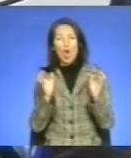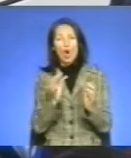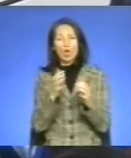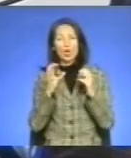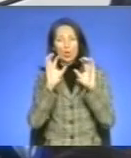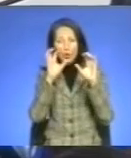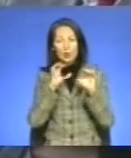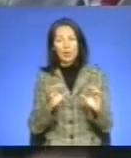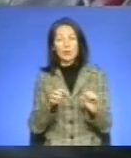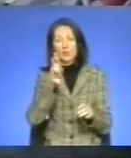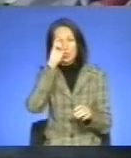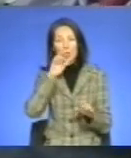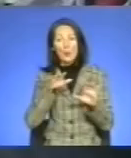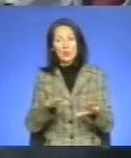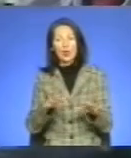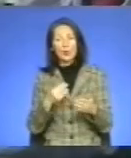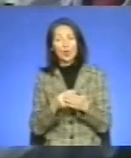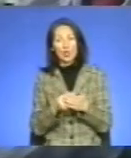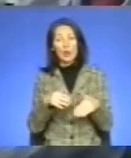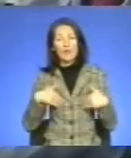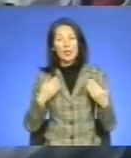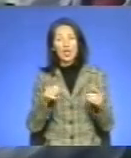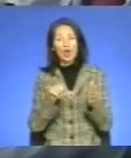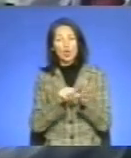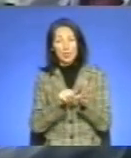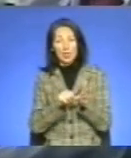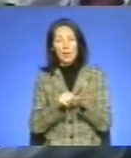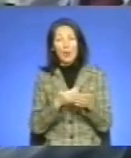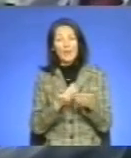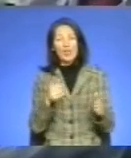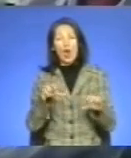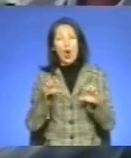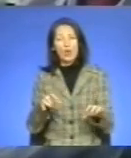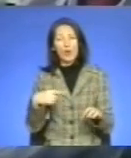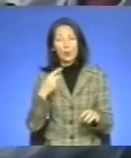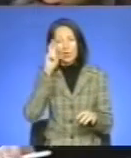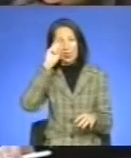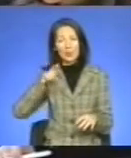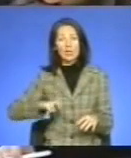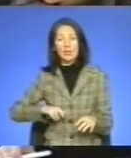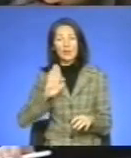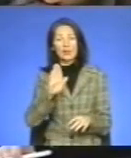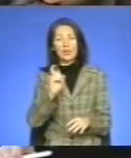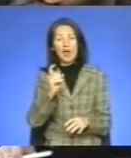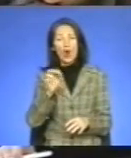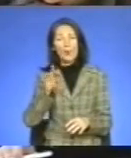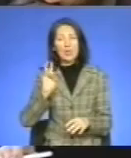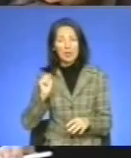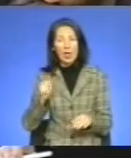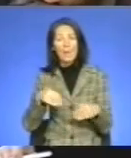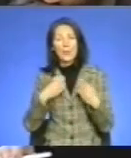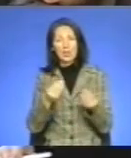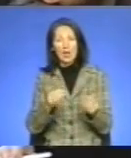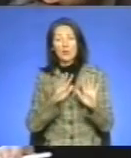місцевими бюджетами. Вітання учасникам круглого столу від голови облдержадміністрації Валентина Хоптяна передав заступник голови